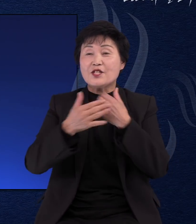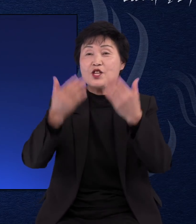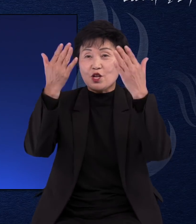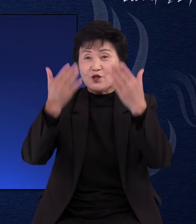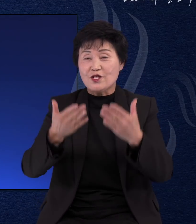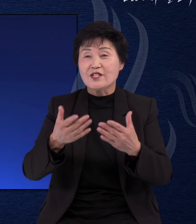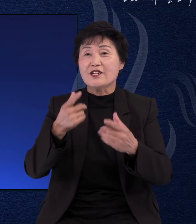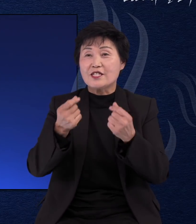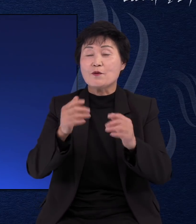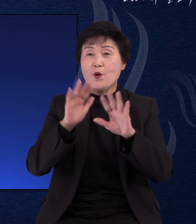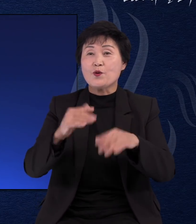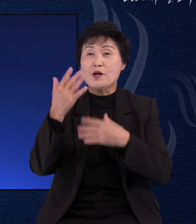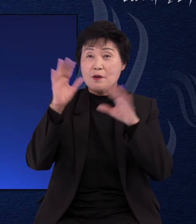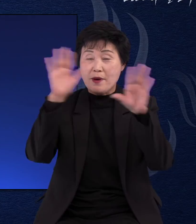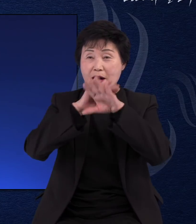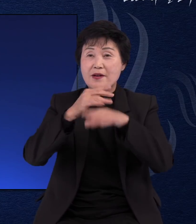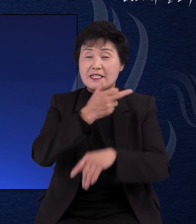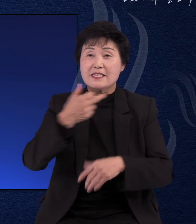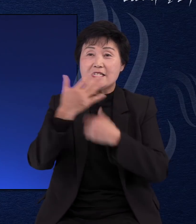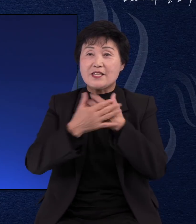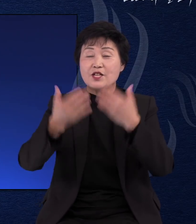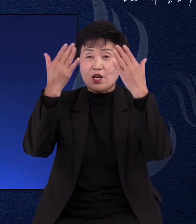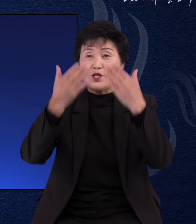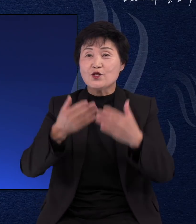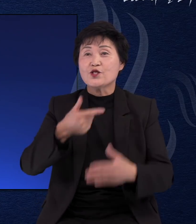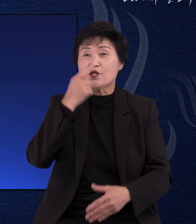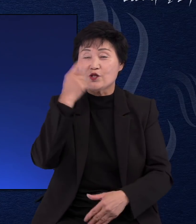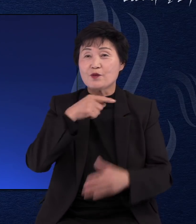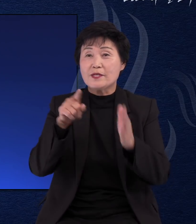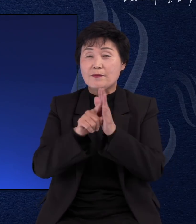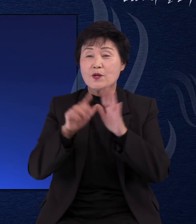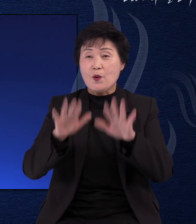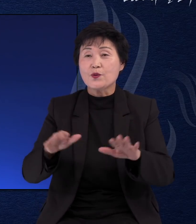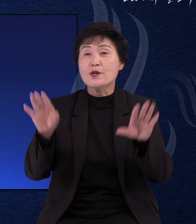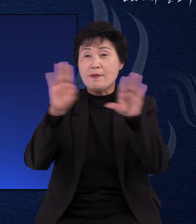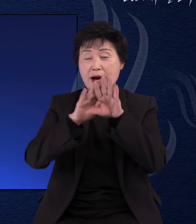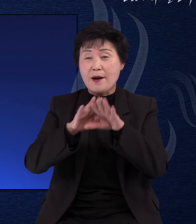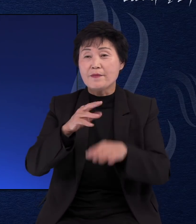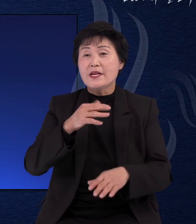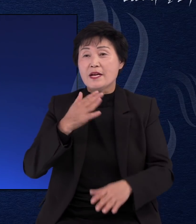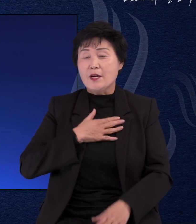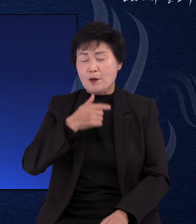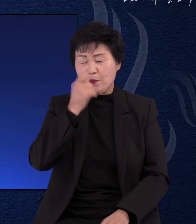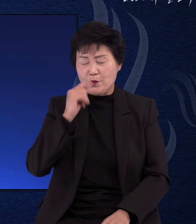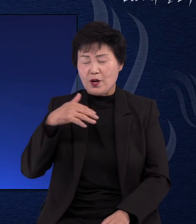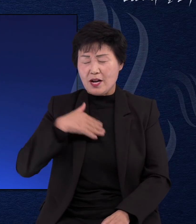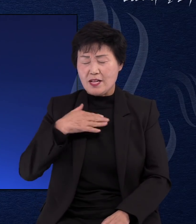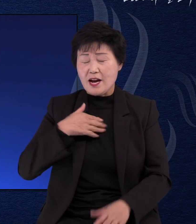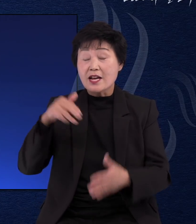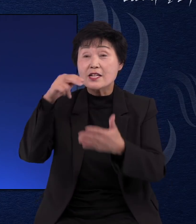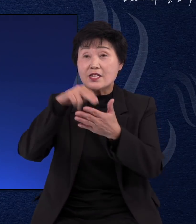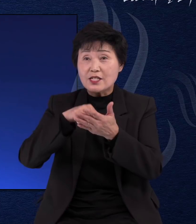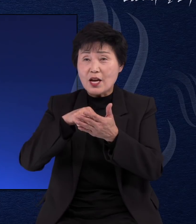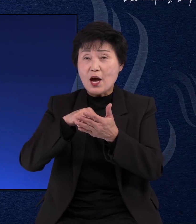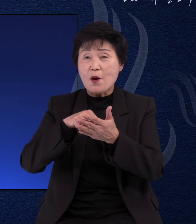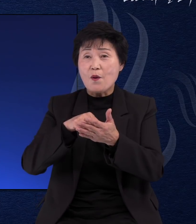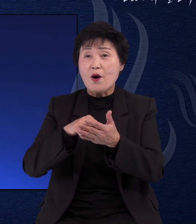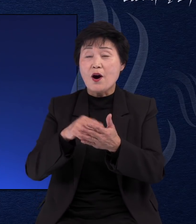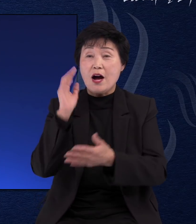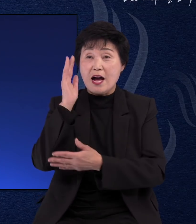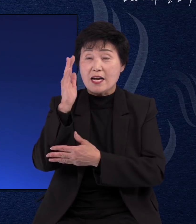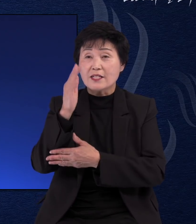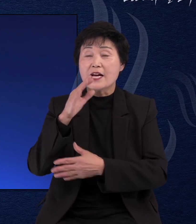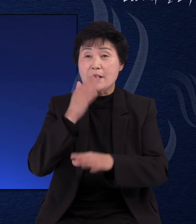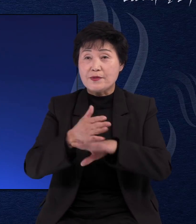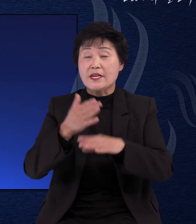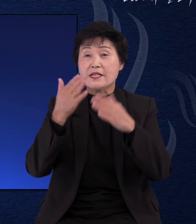하나님, 오늘 부족한 종을 세워 하나님 마음껏 말씀하시고, 혹시나 드러날 수 있는 종의 이야기가 십자가 뒤로 감추어지게